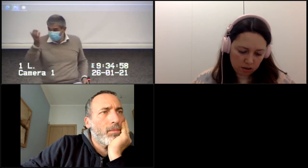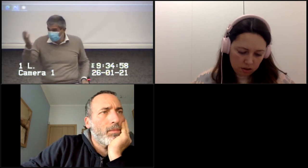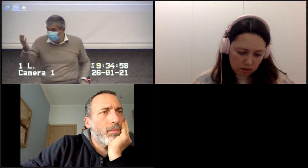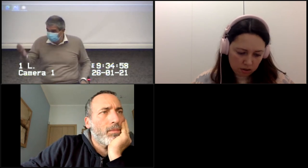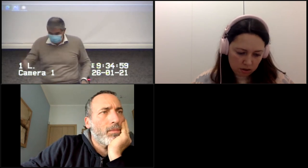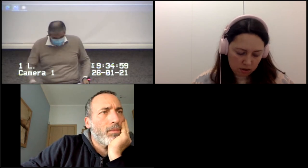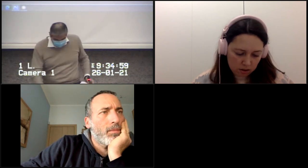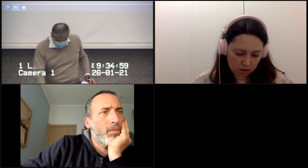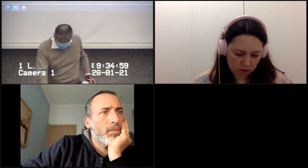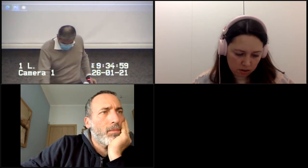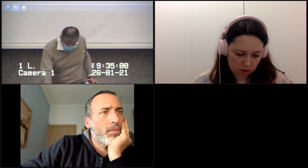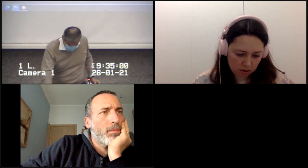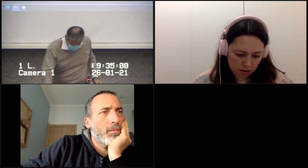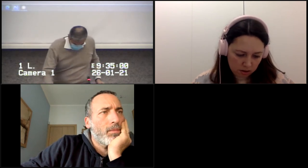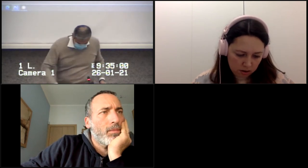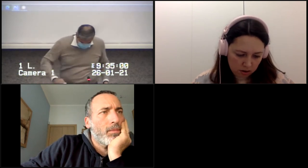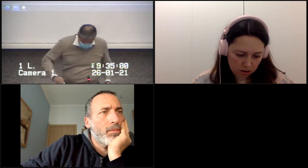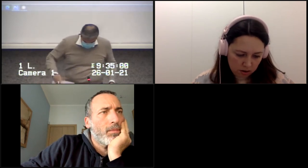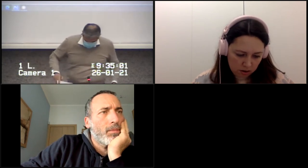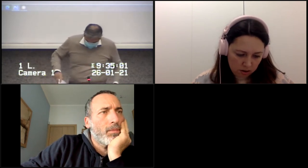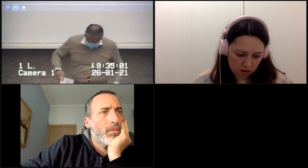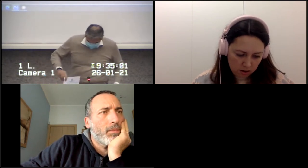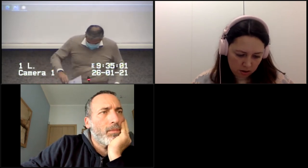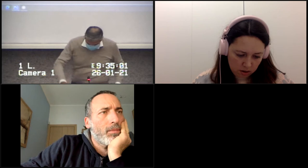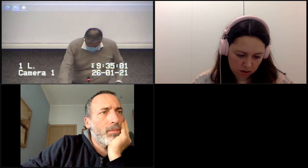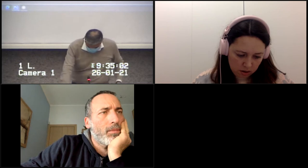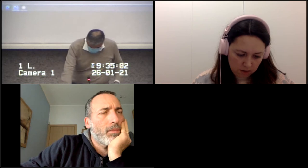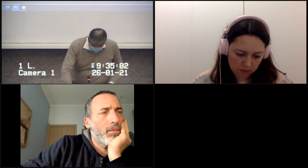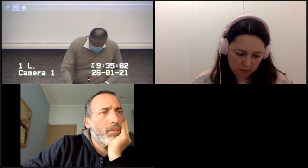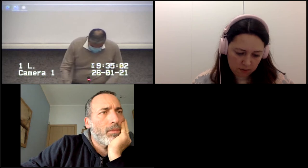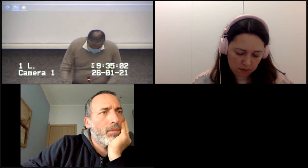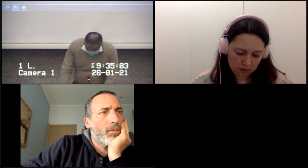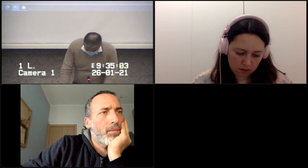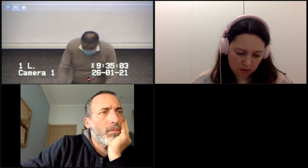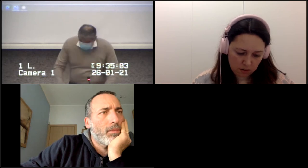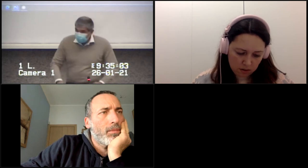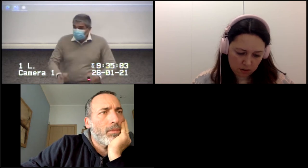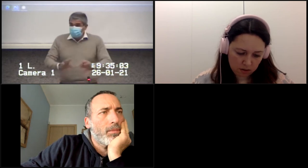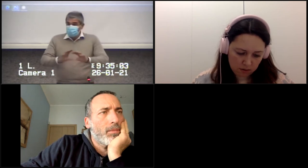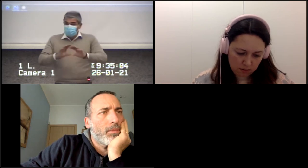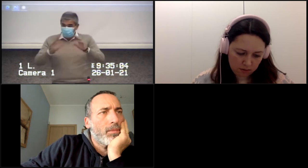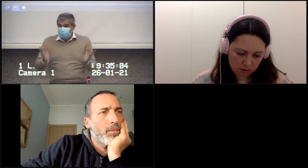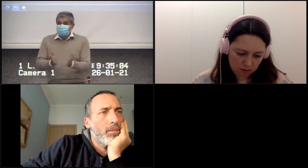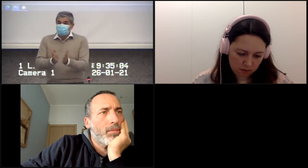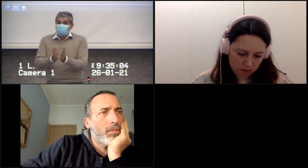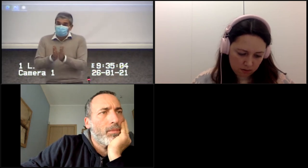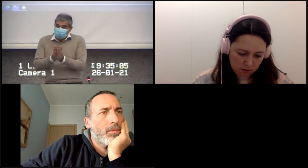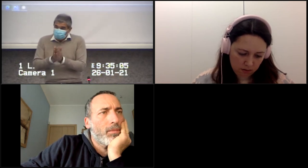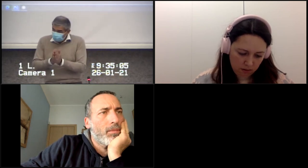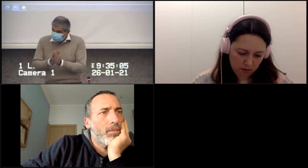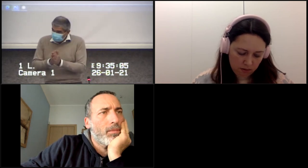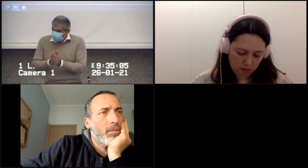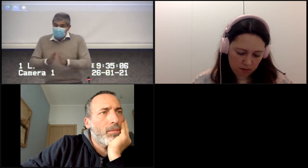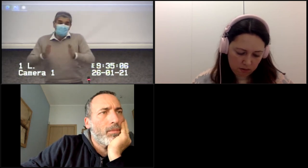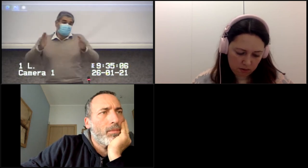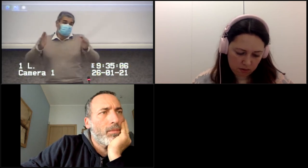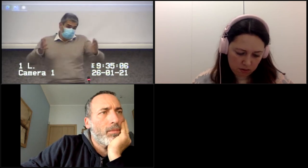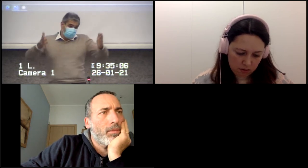sulle bonifiche spesso leggiamo notizie non belle. Quindi l'amministrazione ha